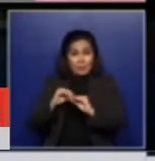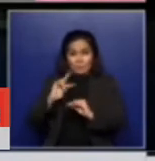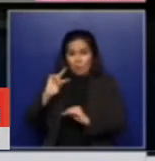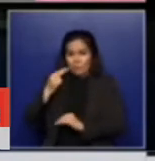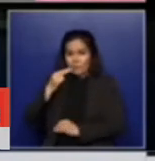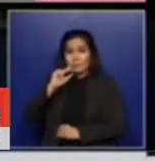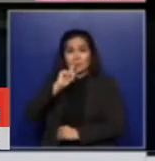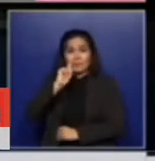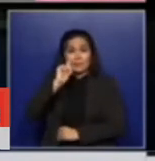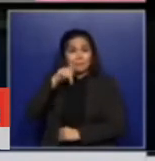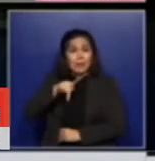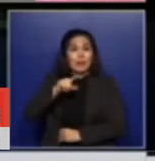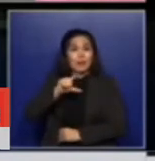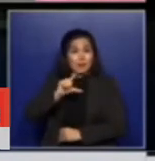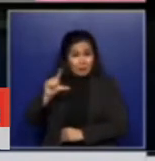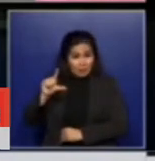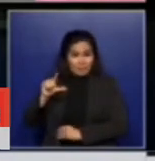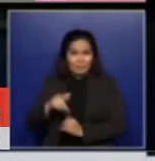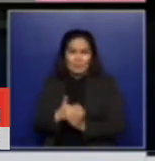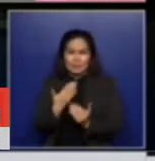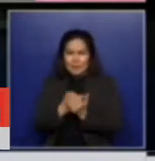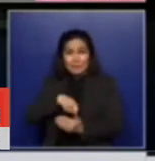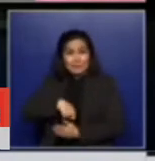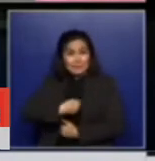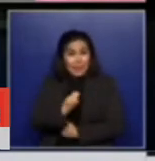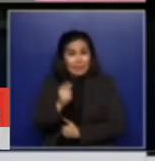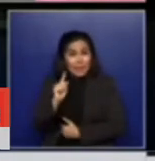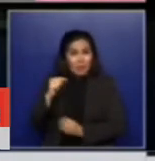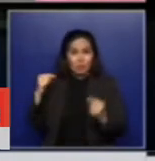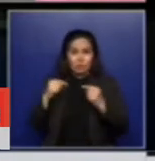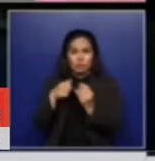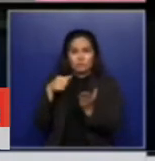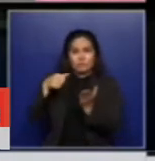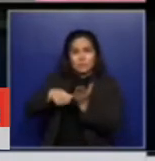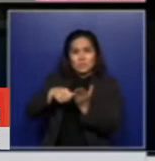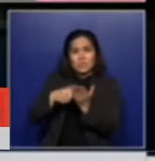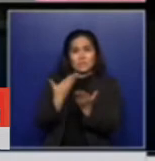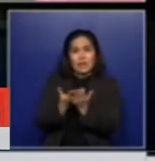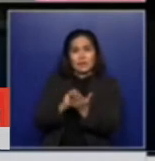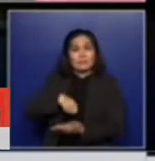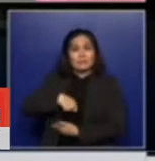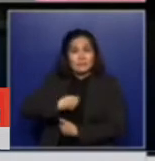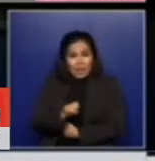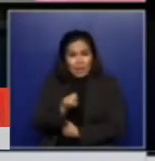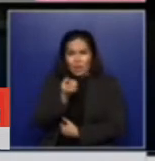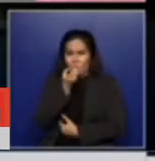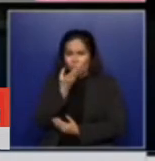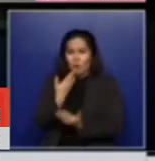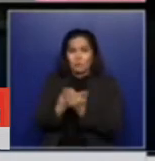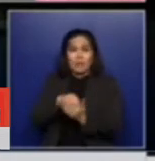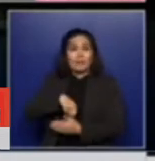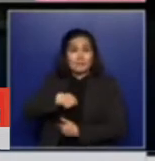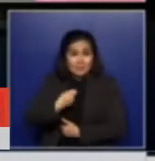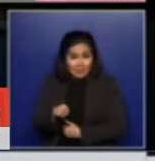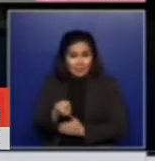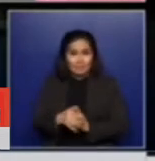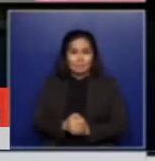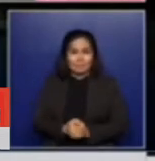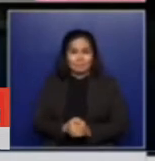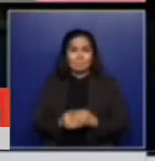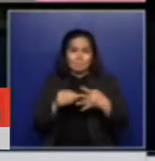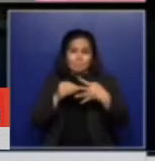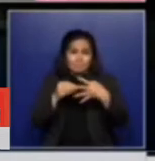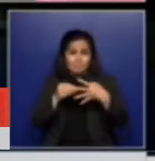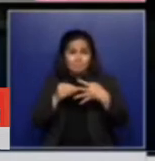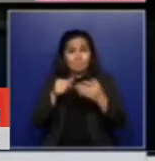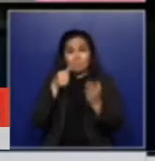ะครับเป็นรายการใช้จ่ายเพื่อชำระหนี้และดอกเบี้ยเพราะฉะนั้นเงินส่วนนี้ที่โป่งออกมาไม่มี